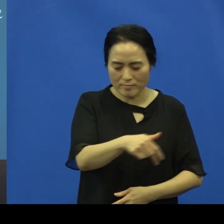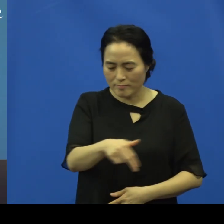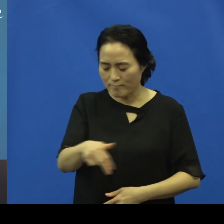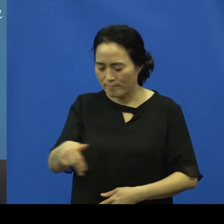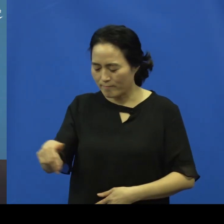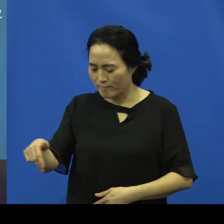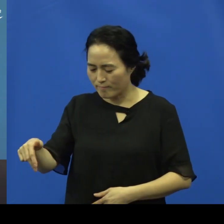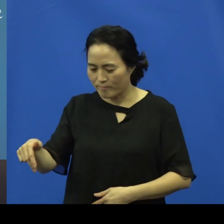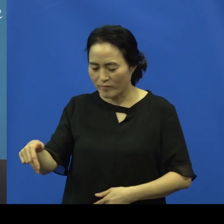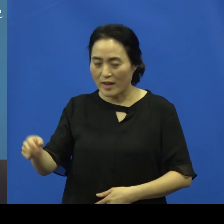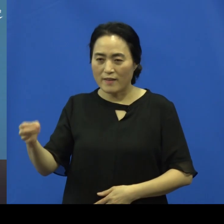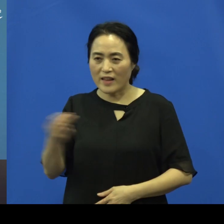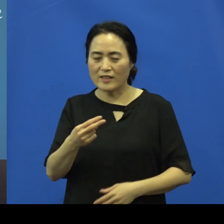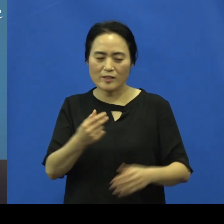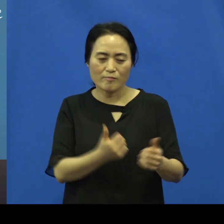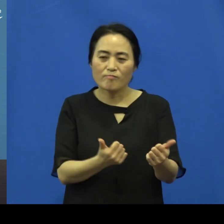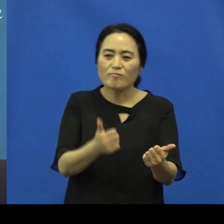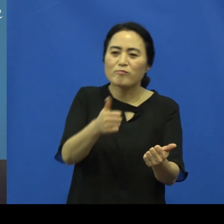아이 위에 올라 엎드리니,